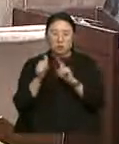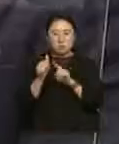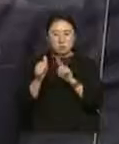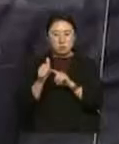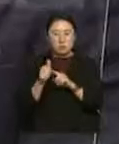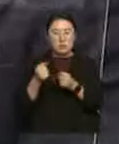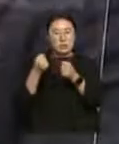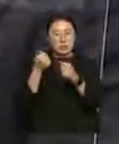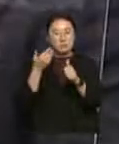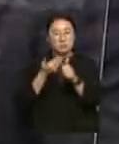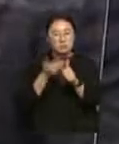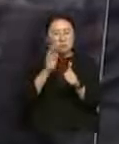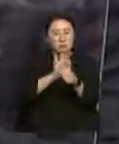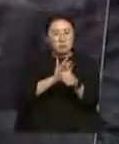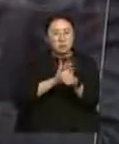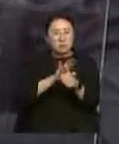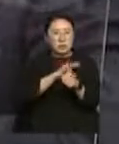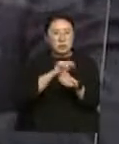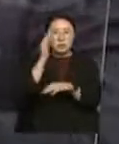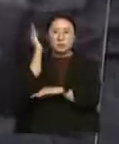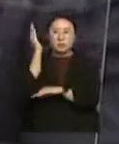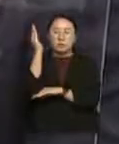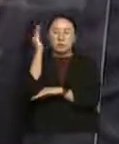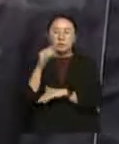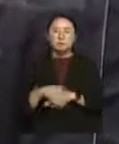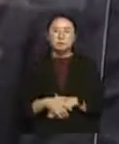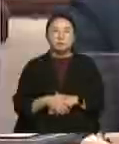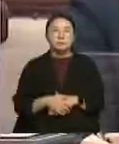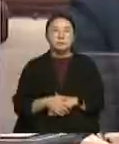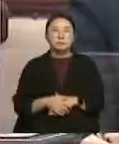주장에 힘을 실어주는 의원 발언이 제기됐습니다.